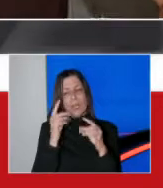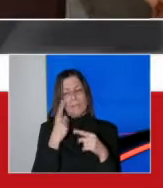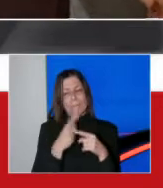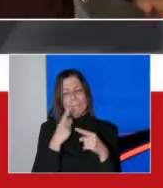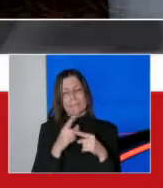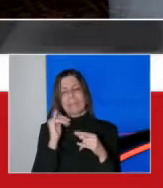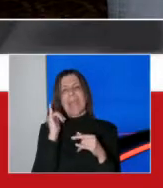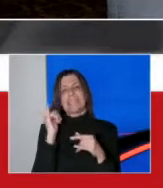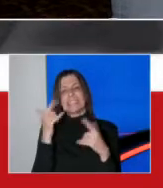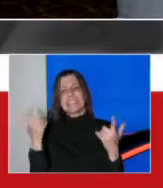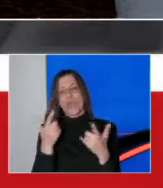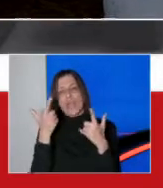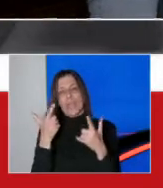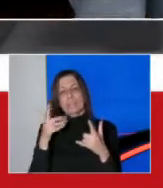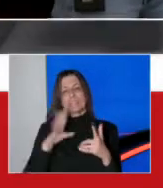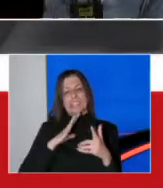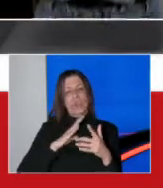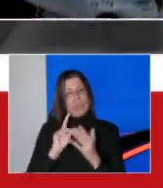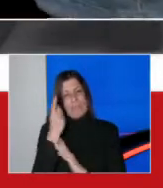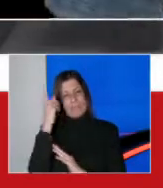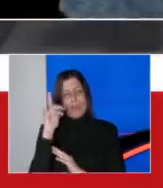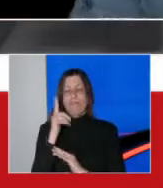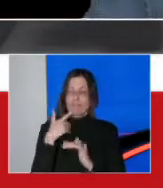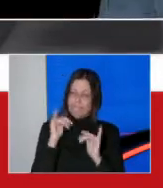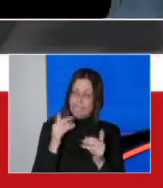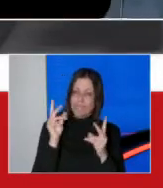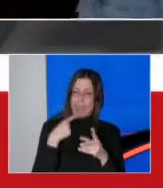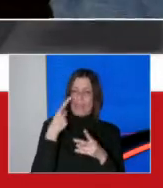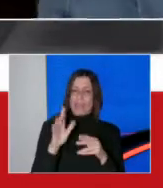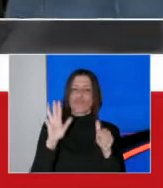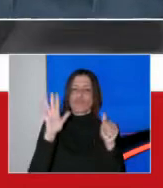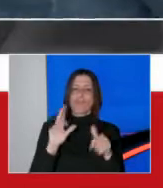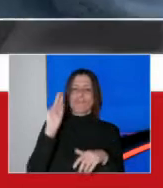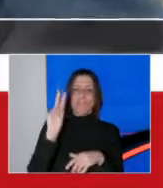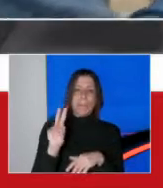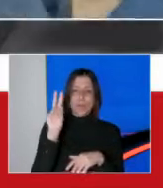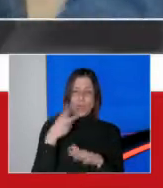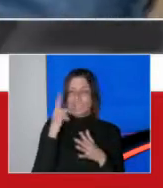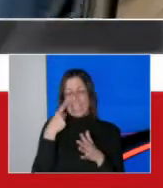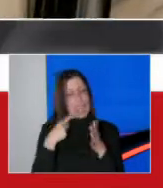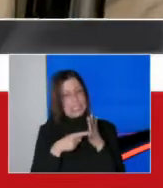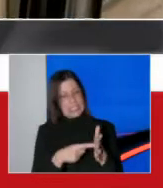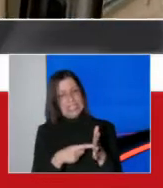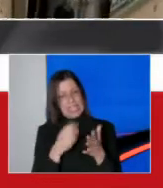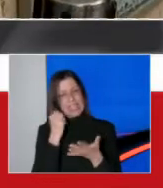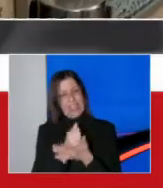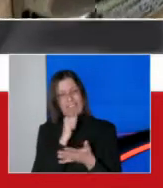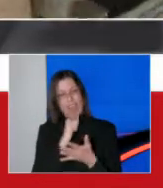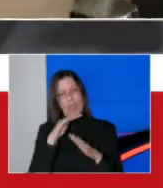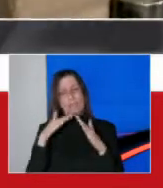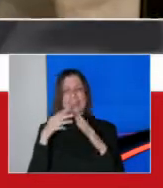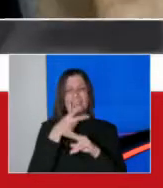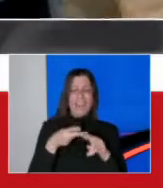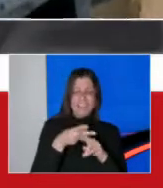אירועים בסיכון גבוה, אבל מה שכן אפשר להגיד שהחל מהשישה בפברואר, אם היינו צריכים להציג את התו הירוק שלנו בבתי קפה